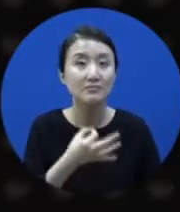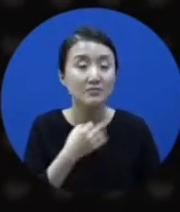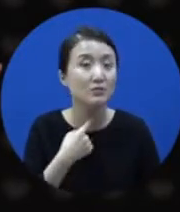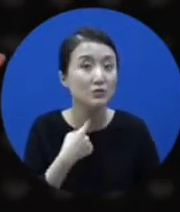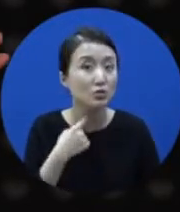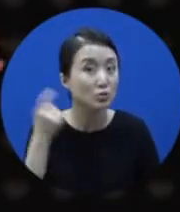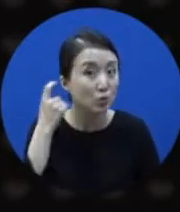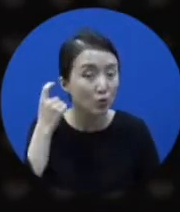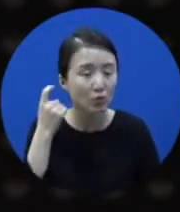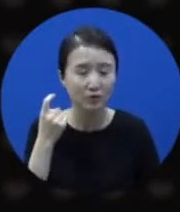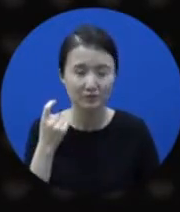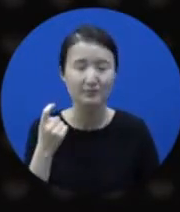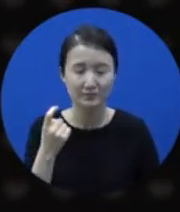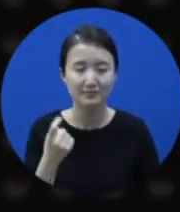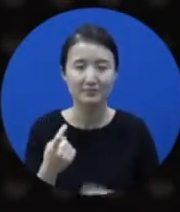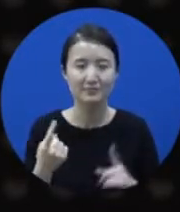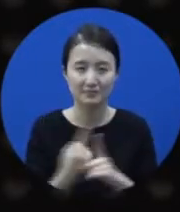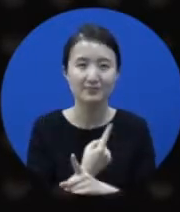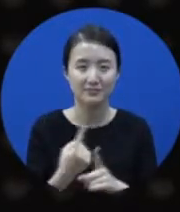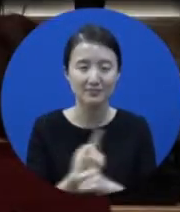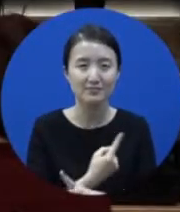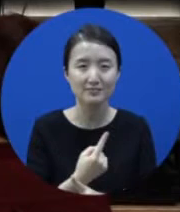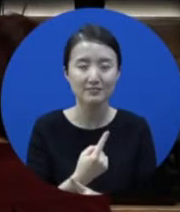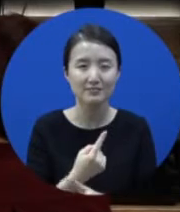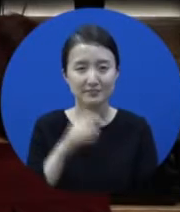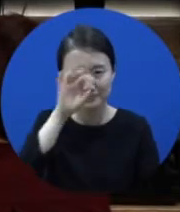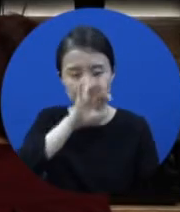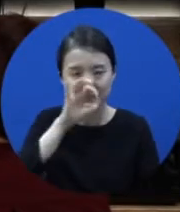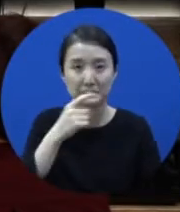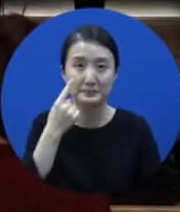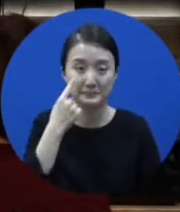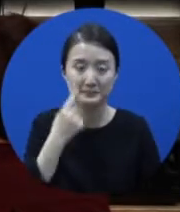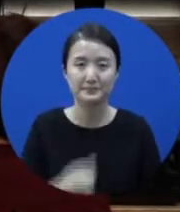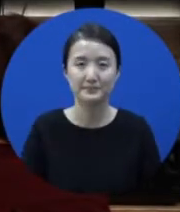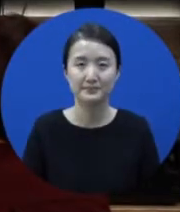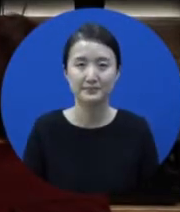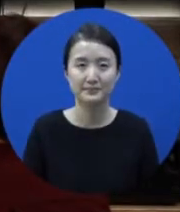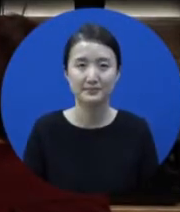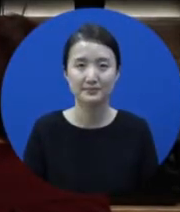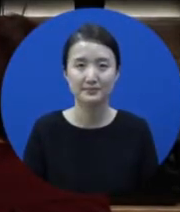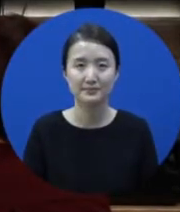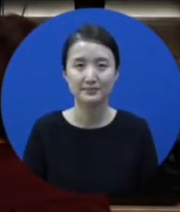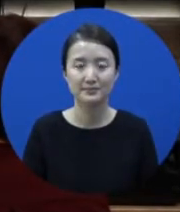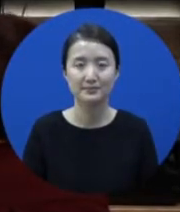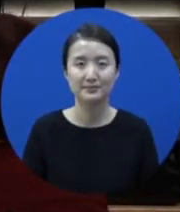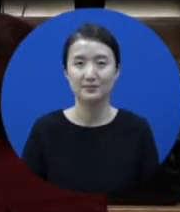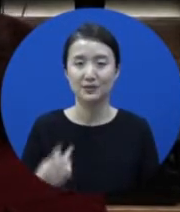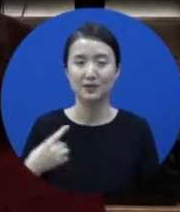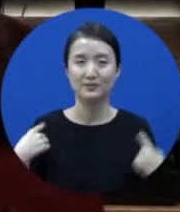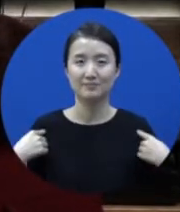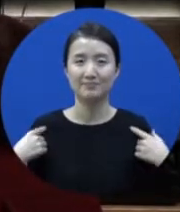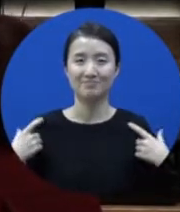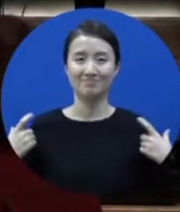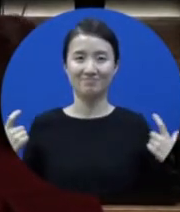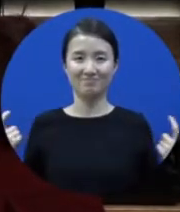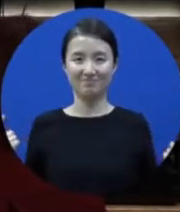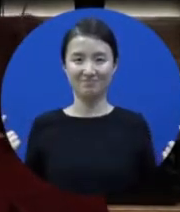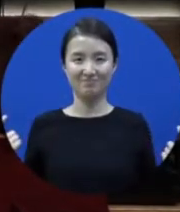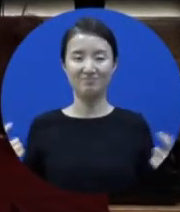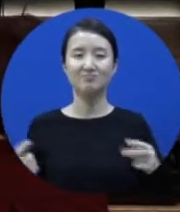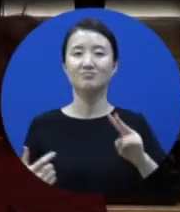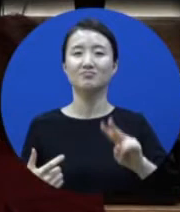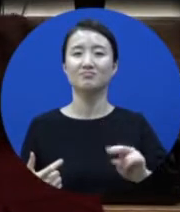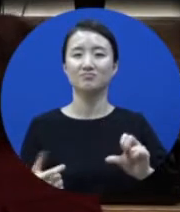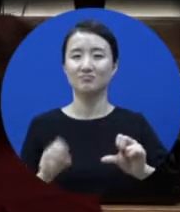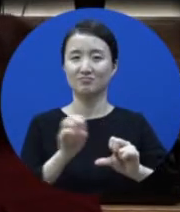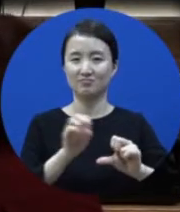않습니다. 아, 그렇죠. 그리고 떡 벌어진 어깨가 22%였다고 합니다. 제가 이그 설문조사를